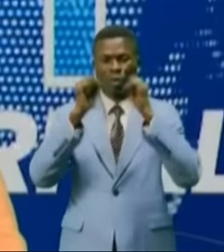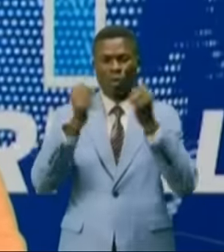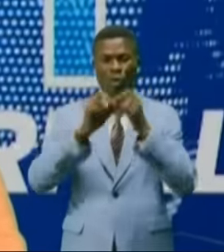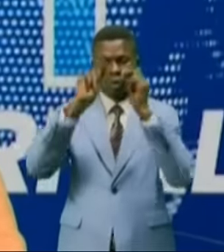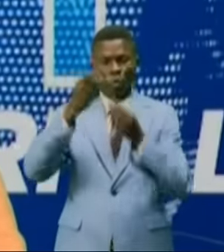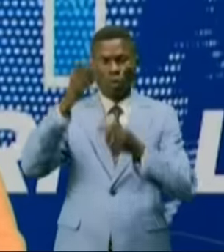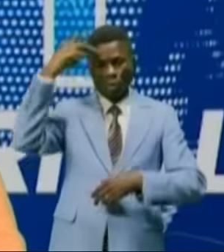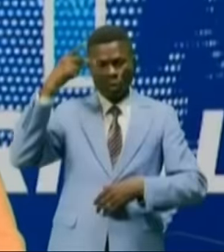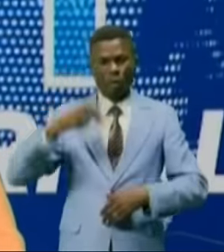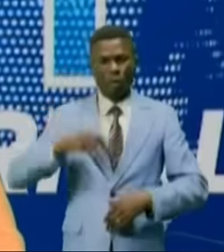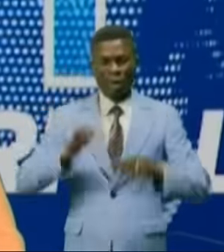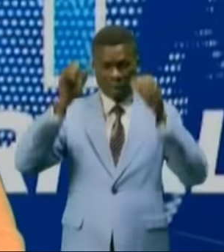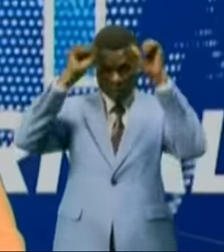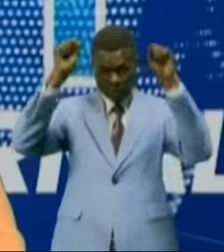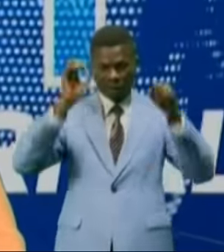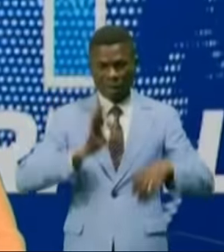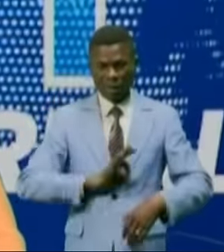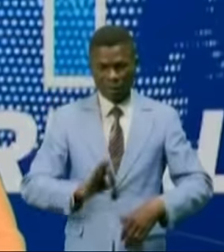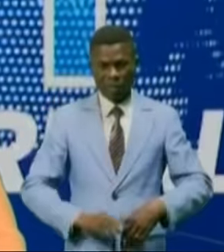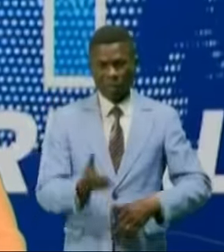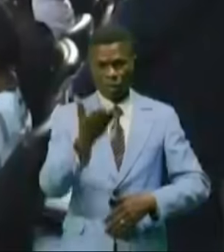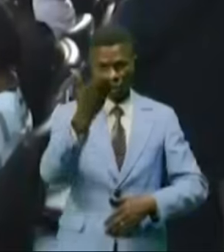présidentiel. Betty Amani, reportage.